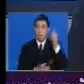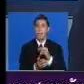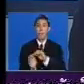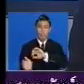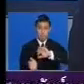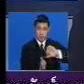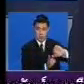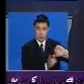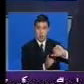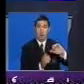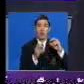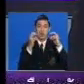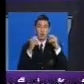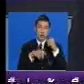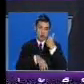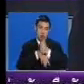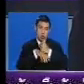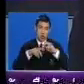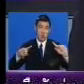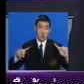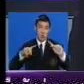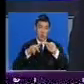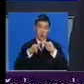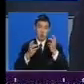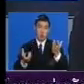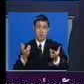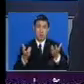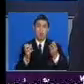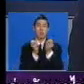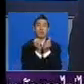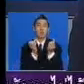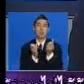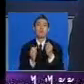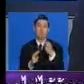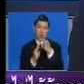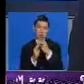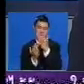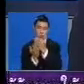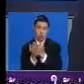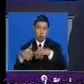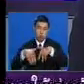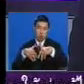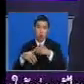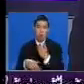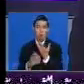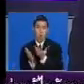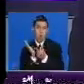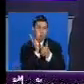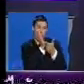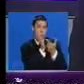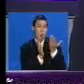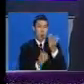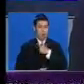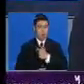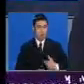ารัฐมนตรีว่าการกระทรวงยุติธรรมระบุว่าการรวบรวมรายชื่อประชาชนถวายฎีกาขอพระราชทานอภัยโทษให้กับอดีตนายกรัฐมนตรี